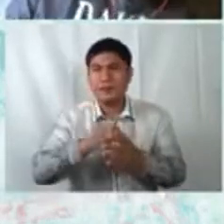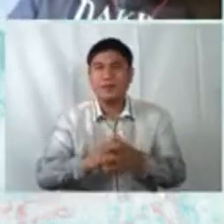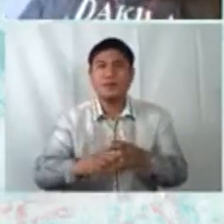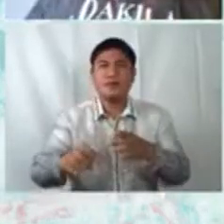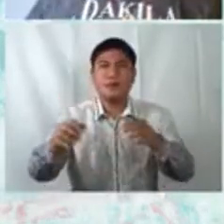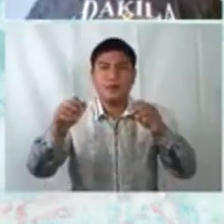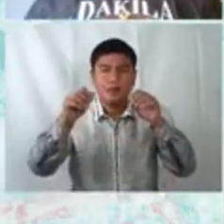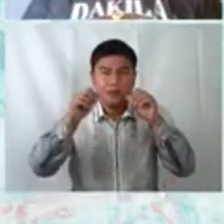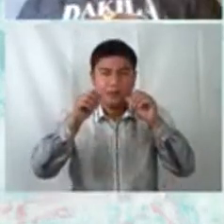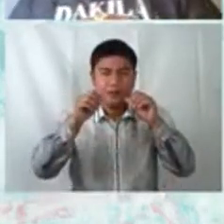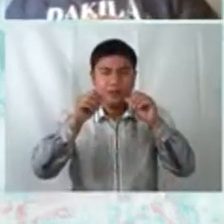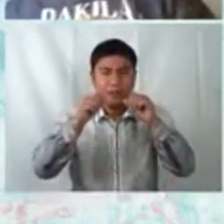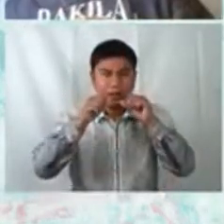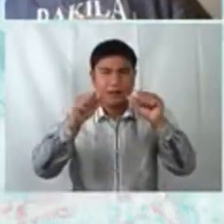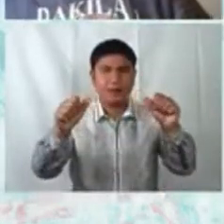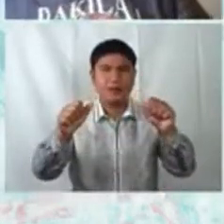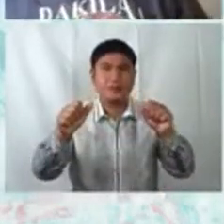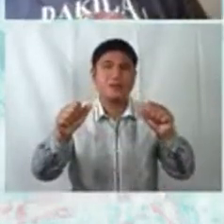independensya.